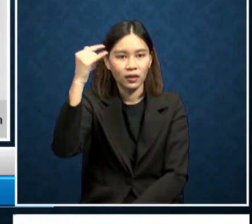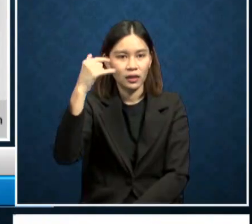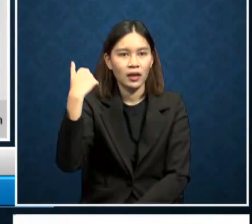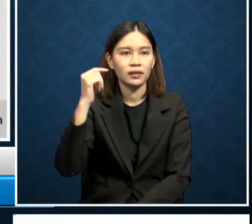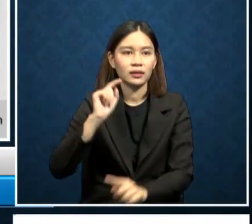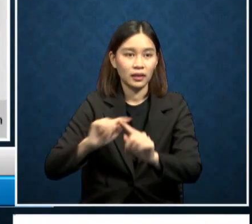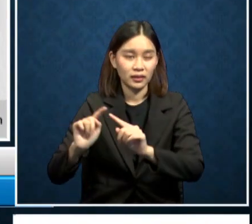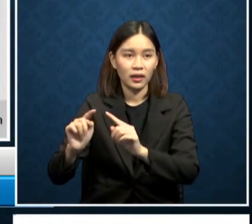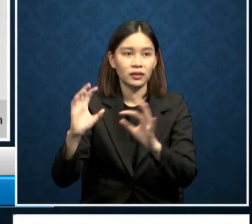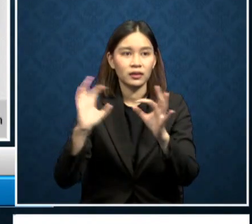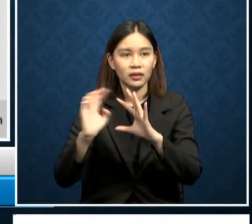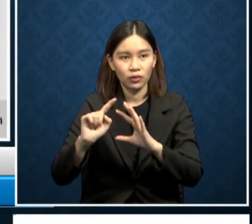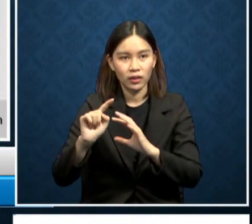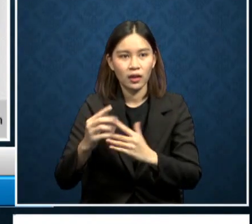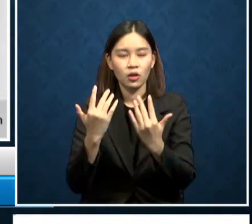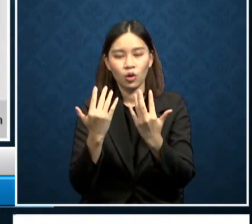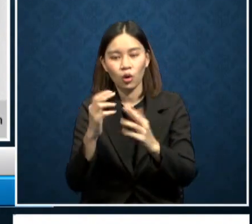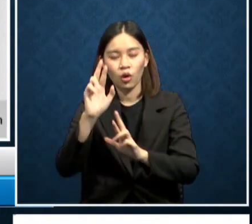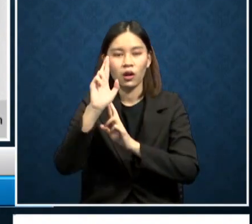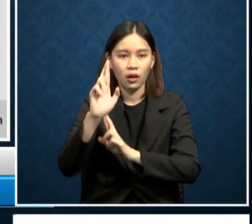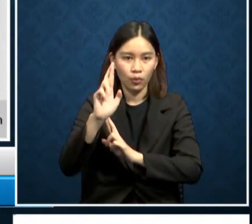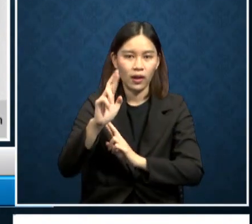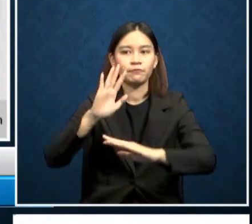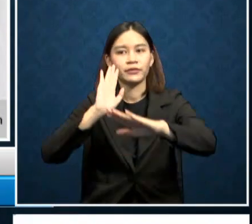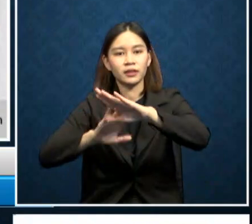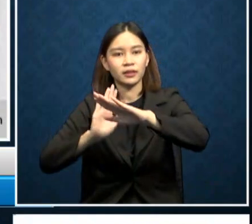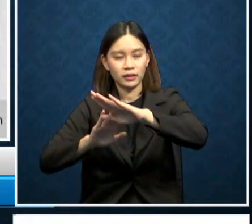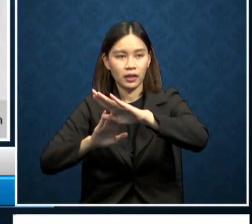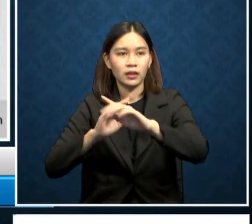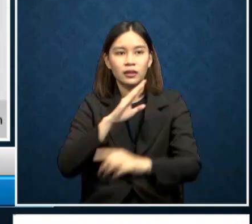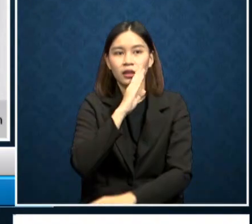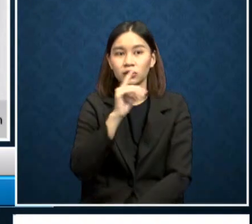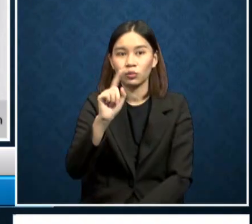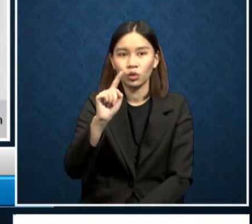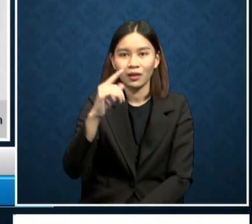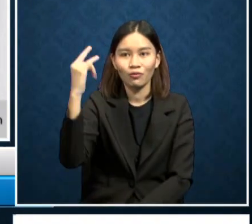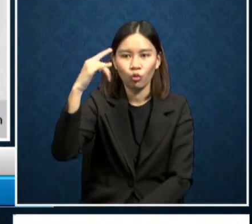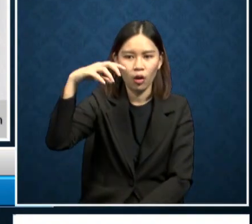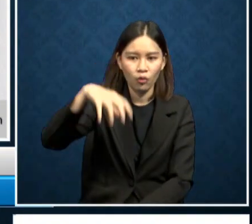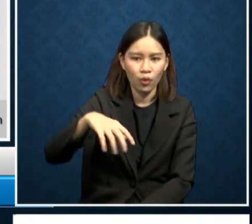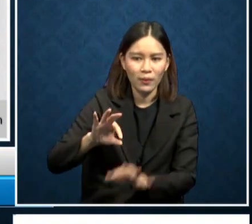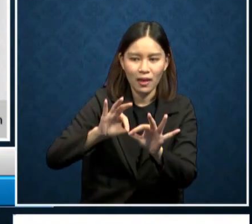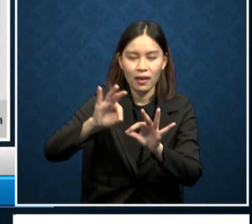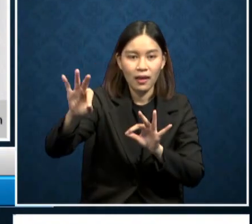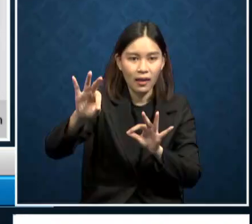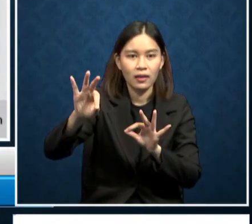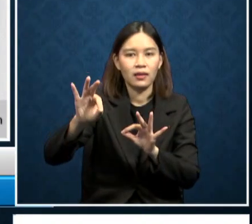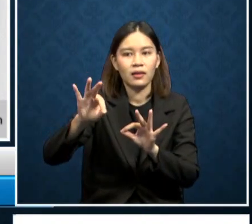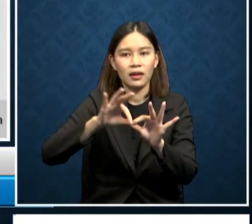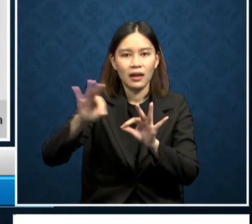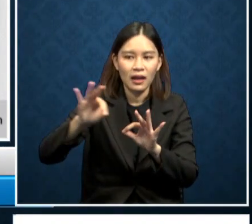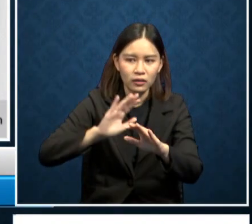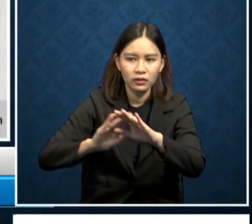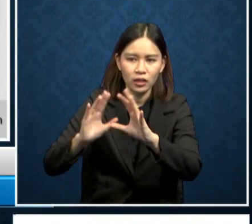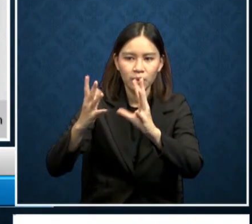บินในเรื่องของการเฝ้าระวังและการแจ้งเตือนกรณีอากาศยานสูญเสียระยะห่างในระหว่างการ